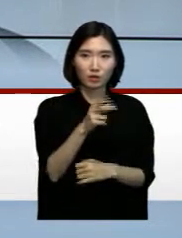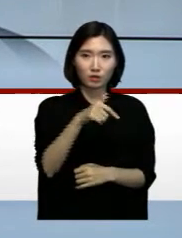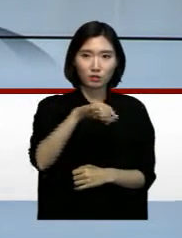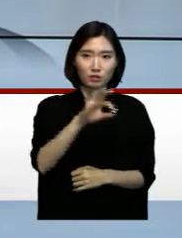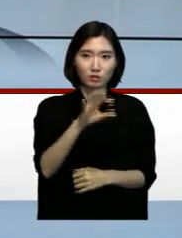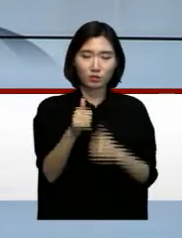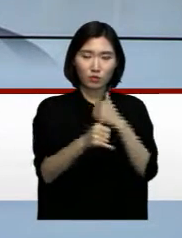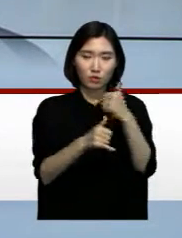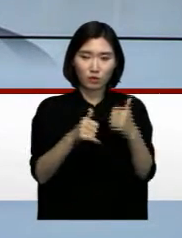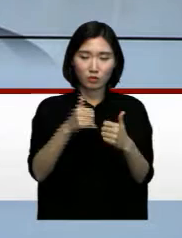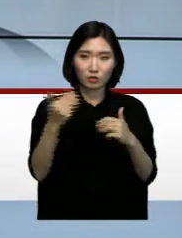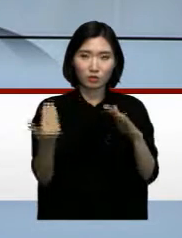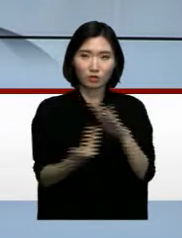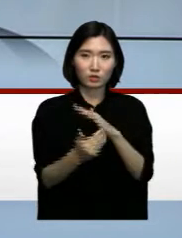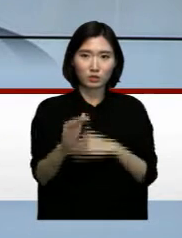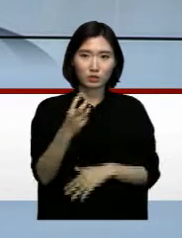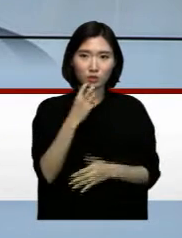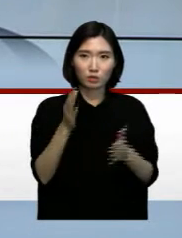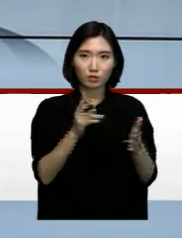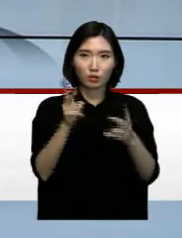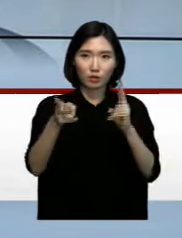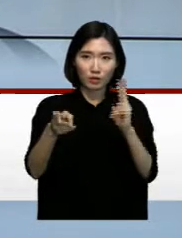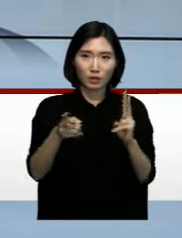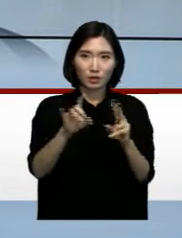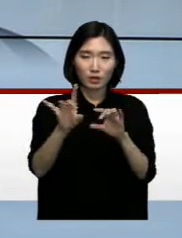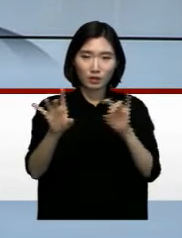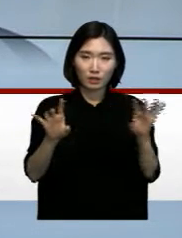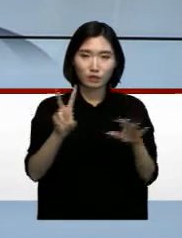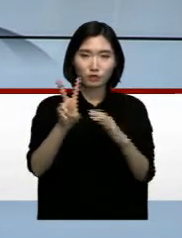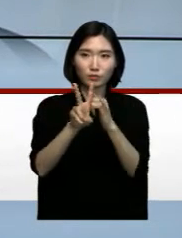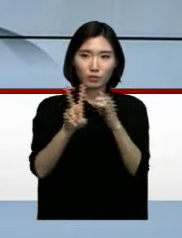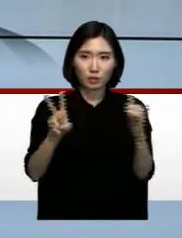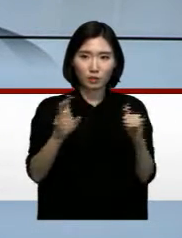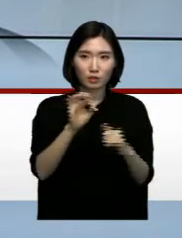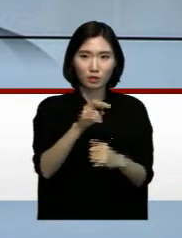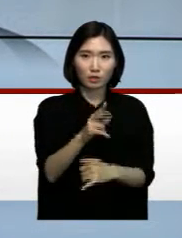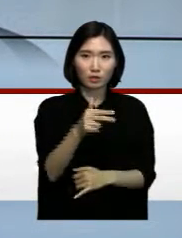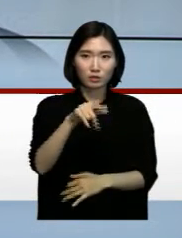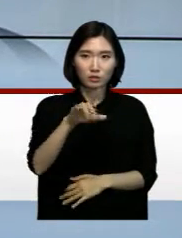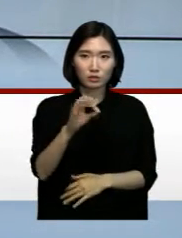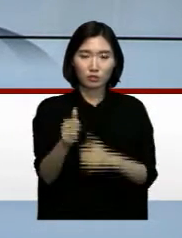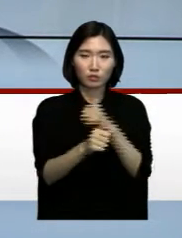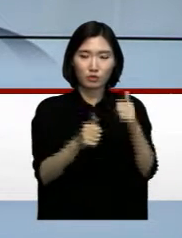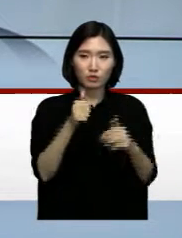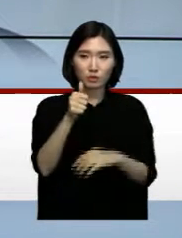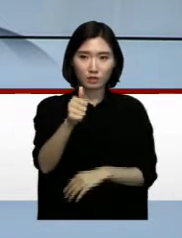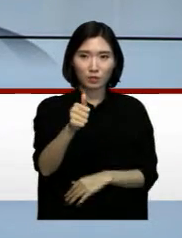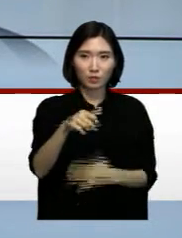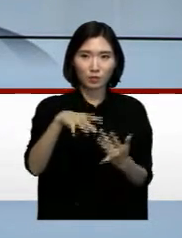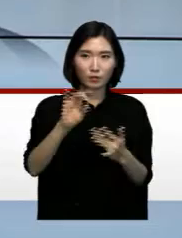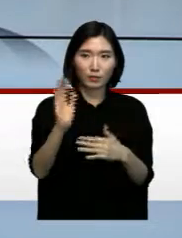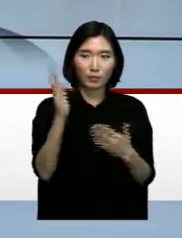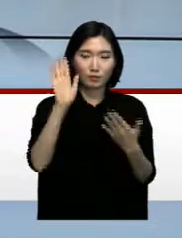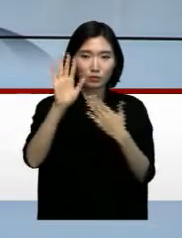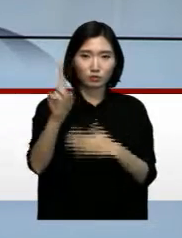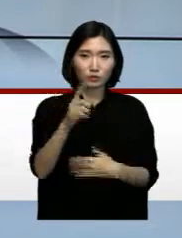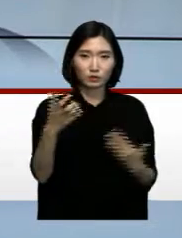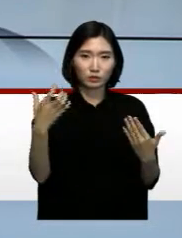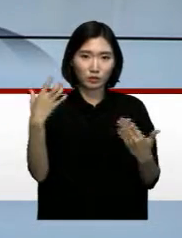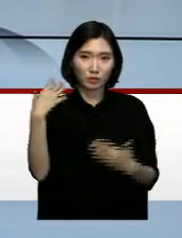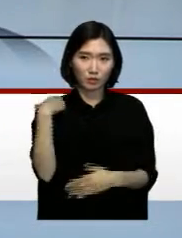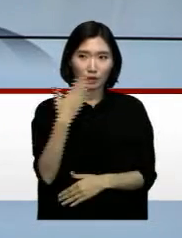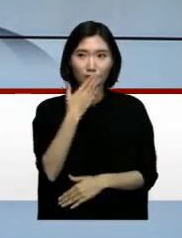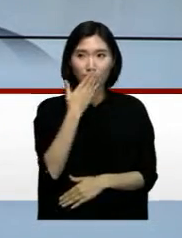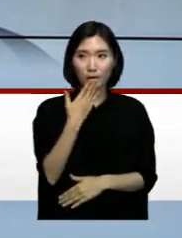연정실행위원회가 구성되면서 경기도의회 여야 의원 각 2명이 연정위원장에 선임됐습니다. 앞으로 어떤 역할을